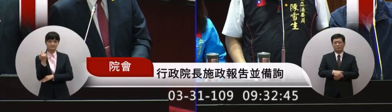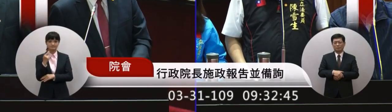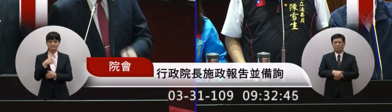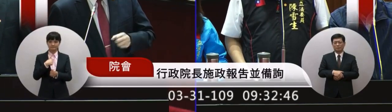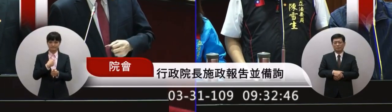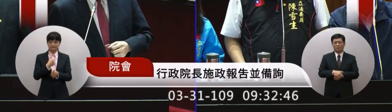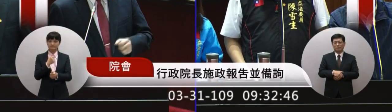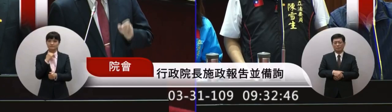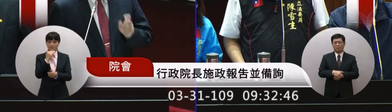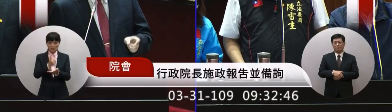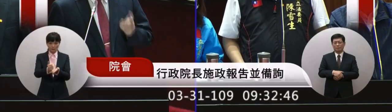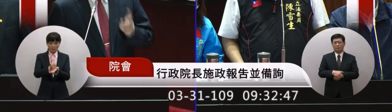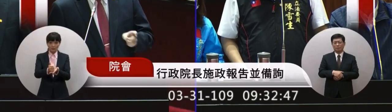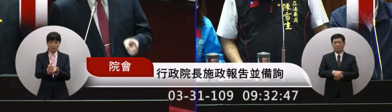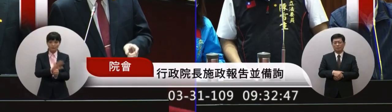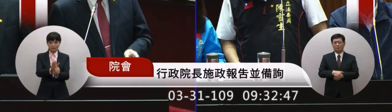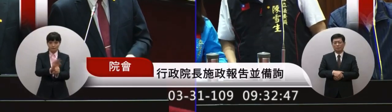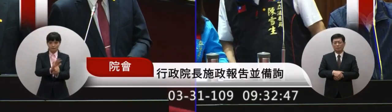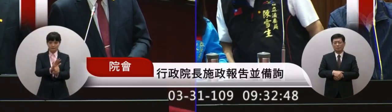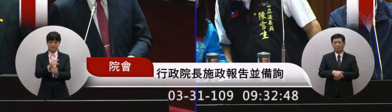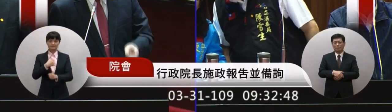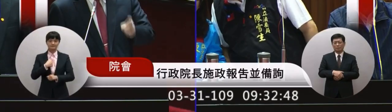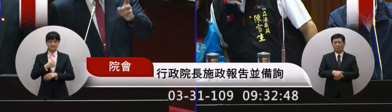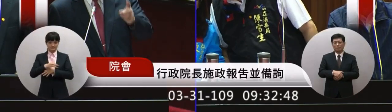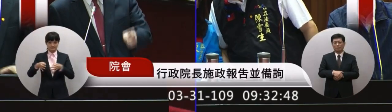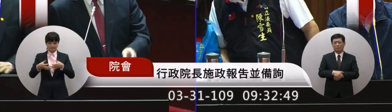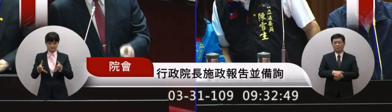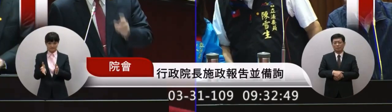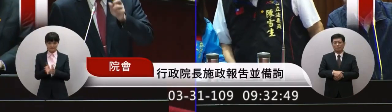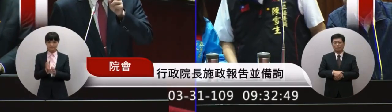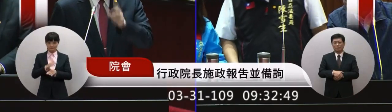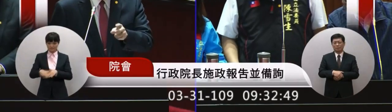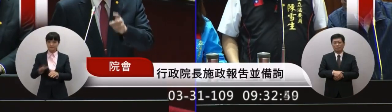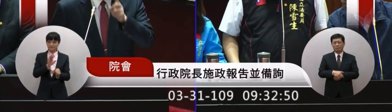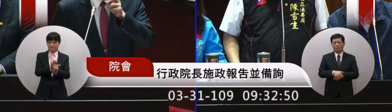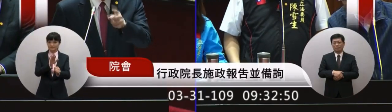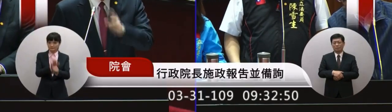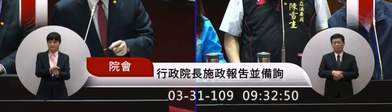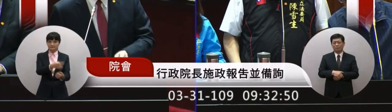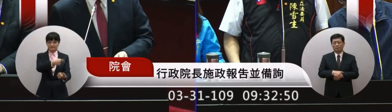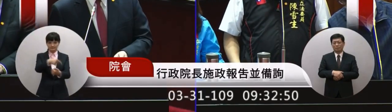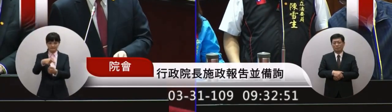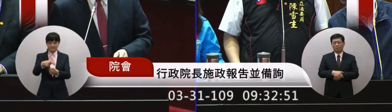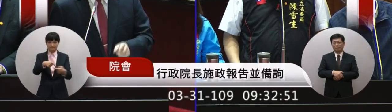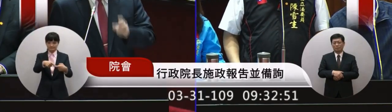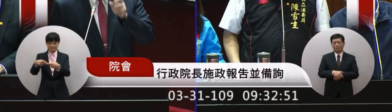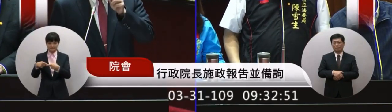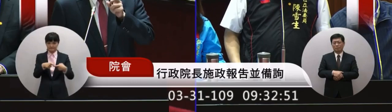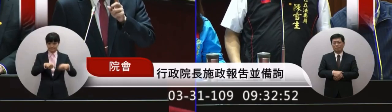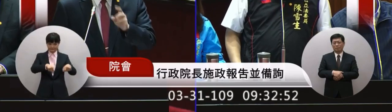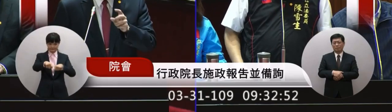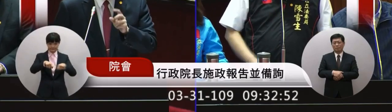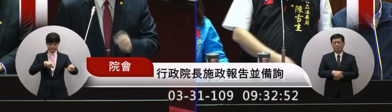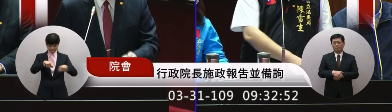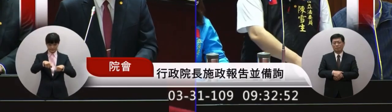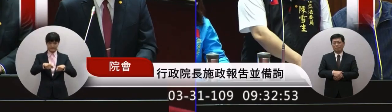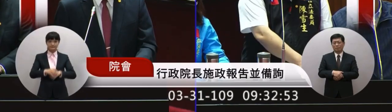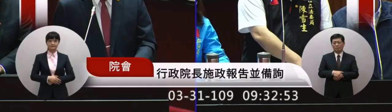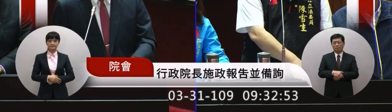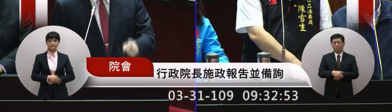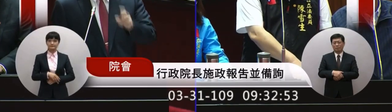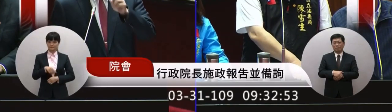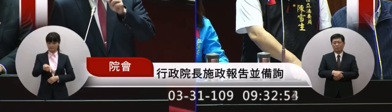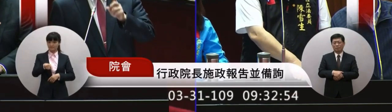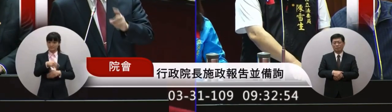代志。经济部来媒合跨境电商，甲这海外快递来形成一个策略联盟。啊，有了策略联盟以